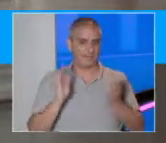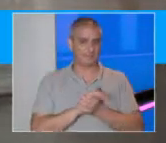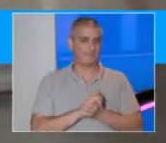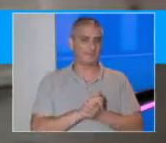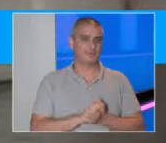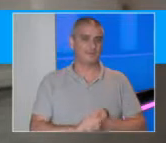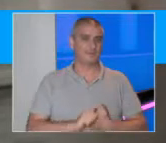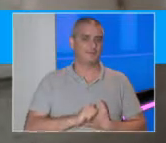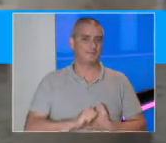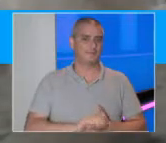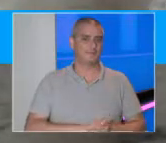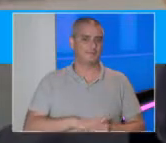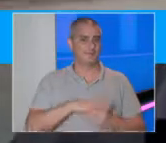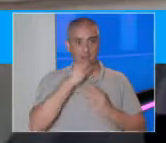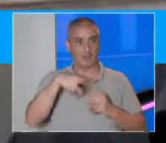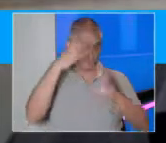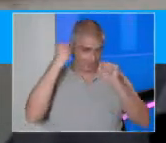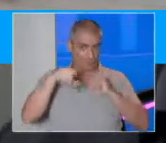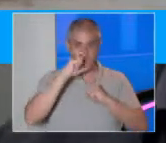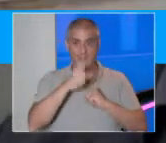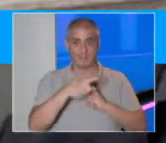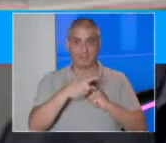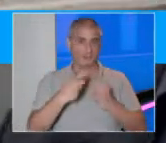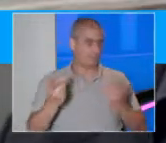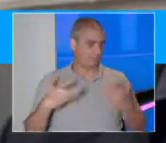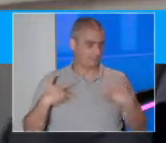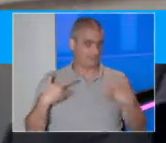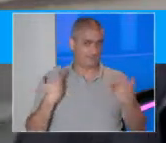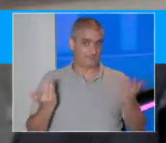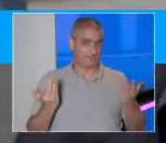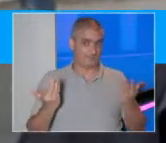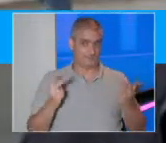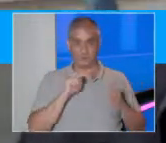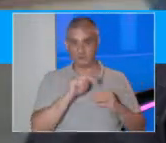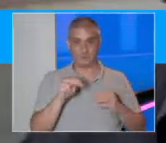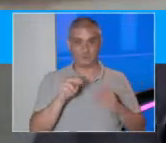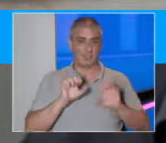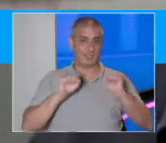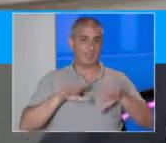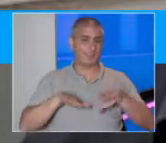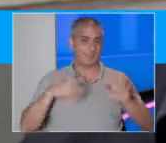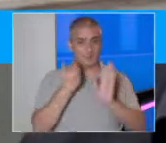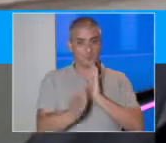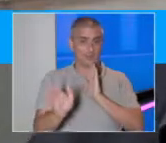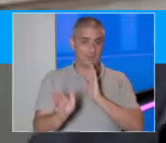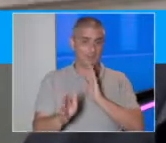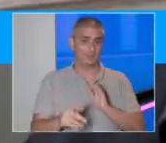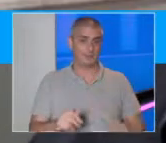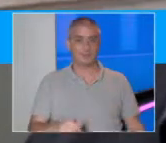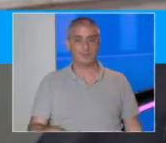השאלה האם הדיפלומטים ובכלל האיטלקים, הם שמחים שנושא החלת הריבונות ירד מסדר היום